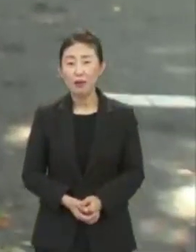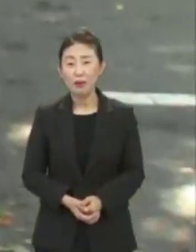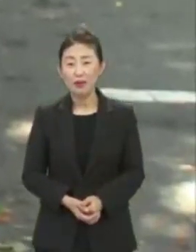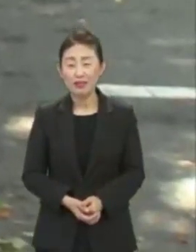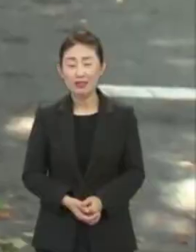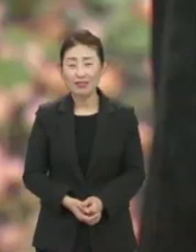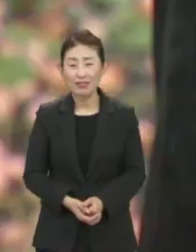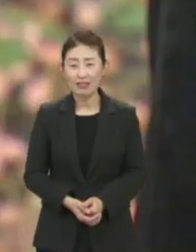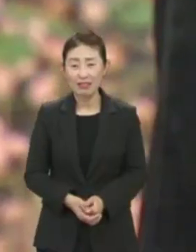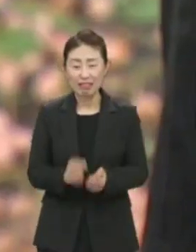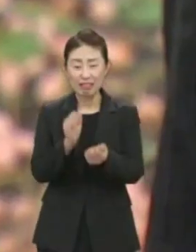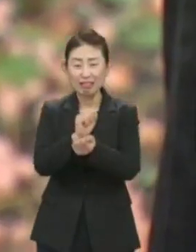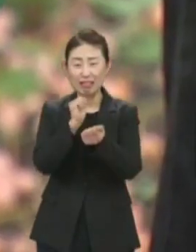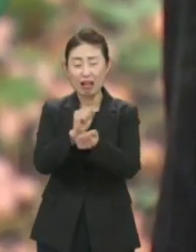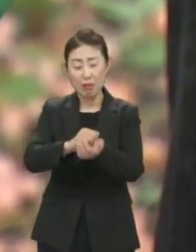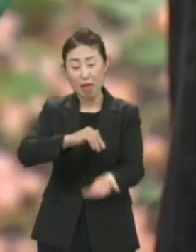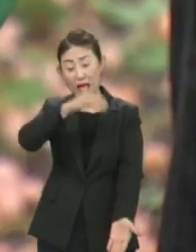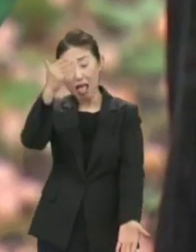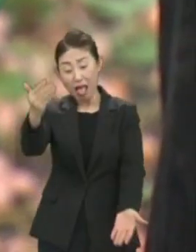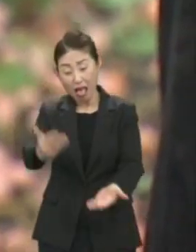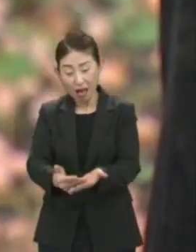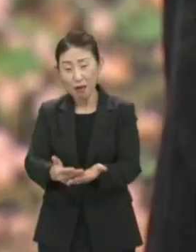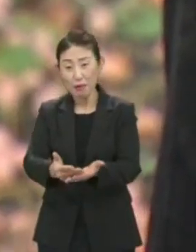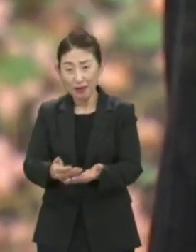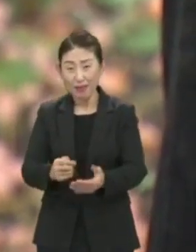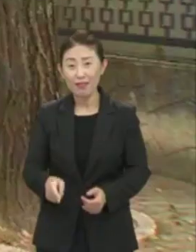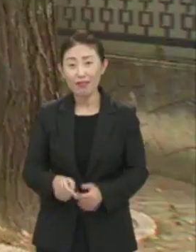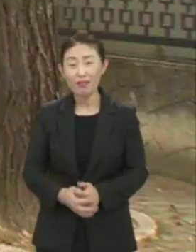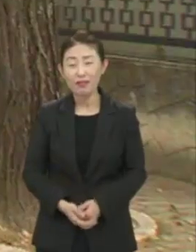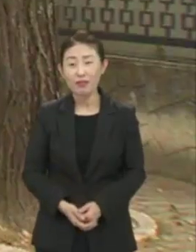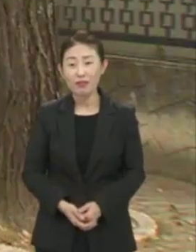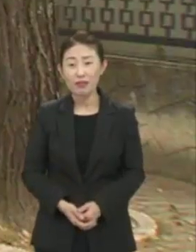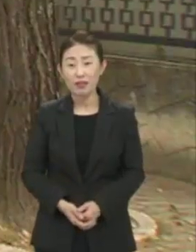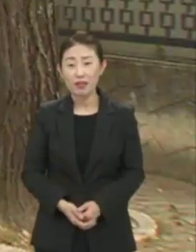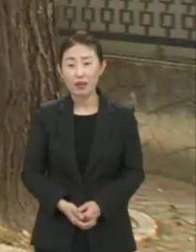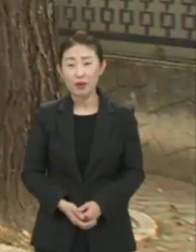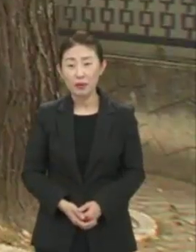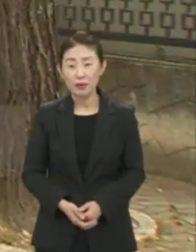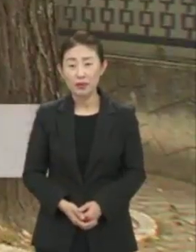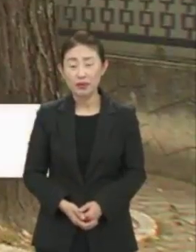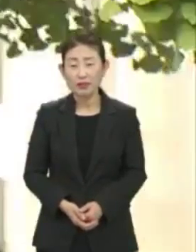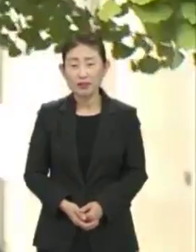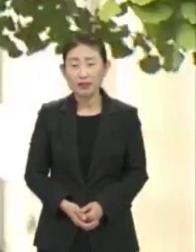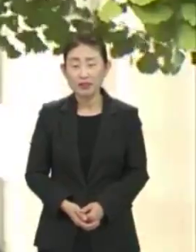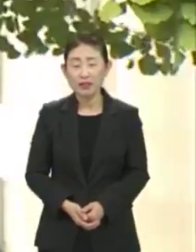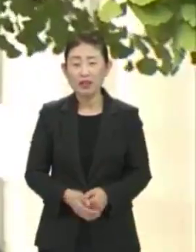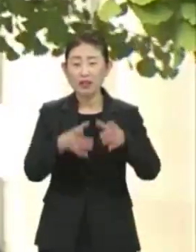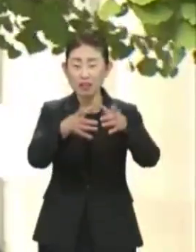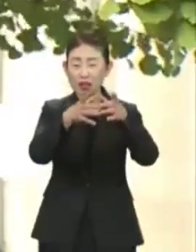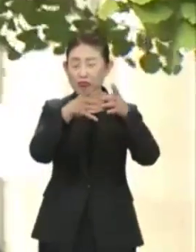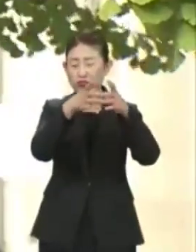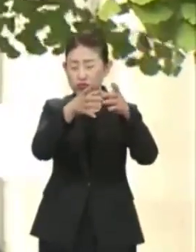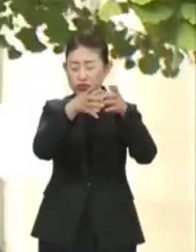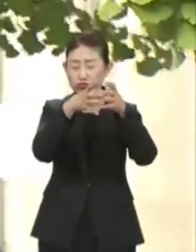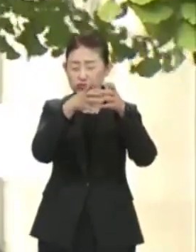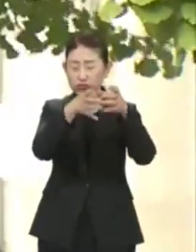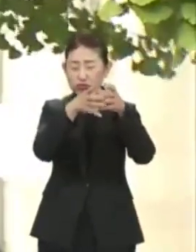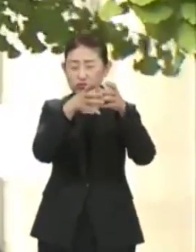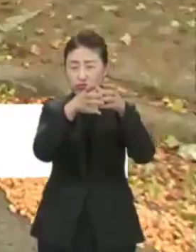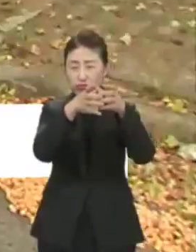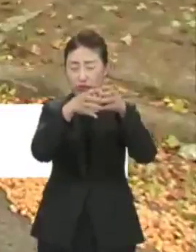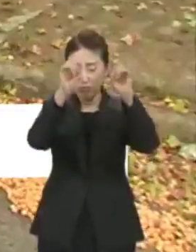이렇게 수백 개에서 수천 개의 은행나무 열매가 떨어집니다. 채취가 덜 된 큰 나무들은 두세 번에 걸쳐 작업을